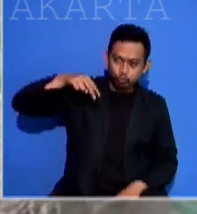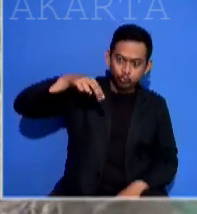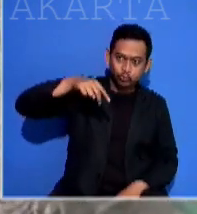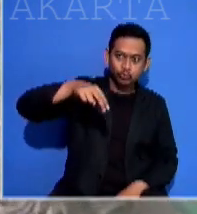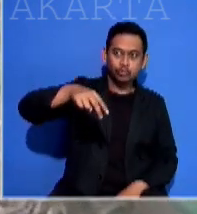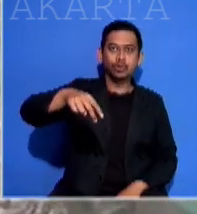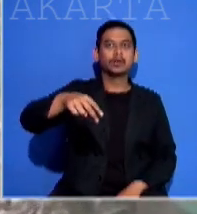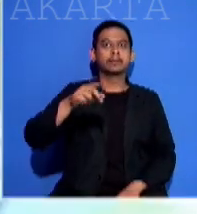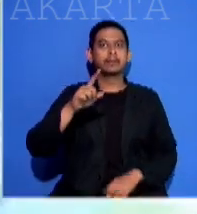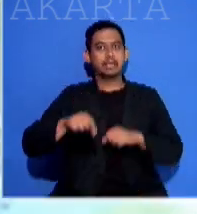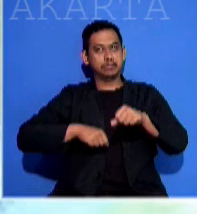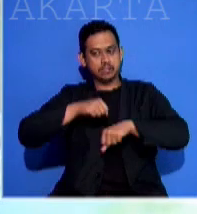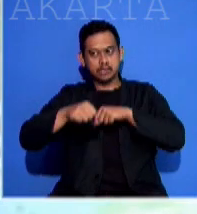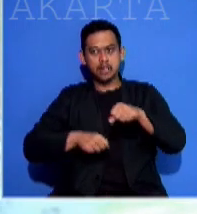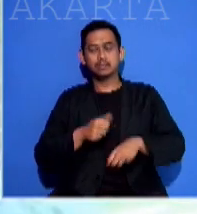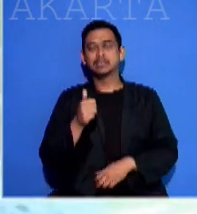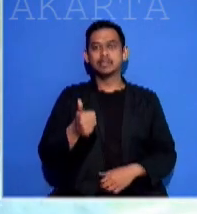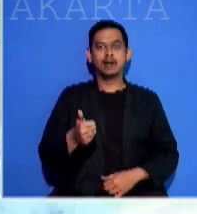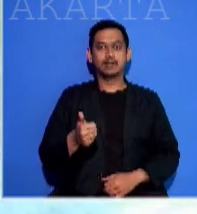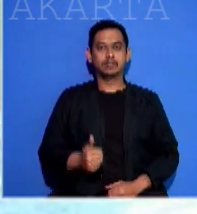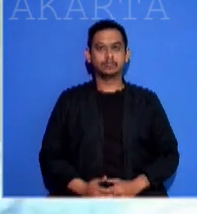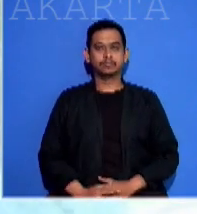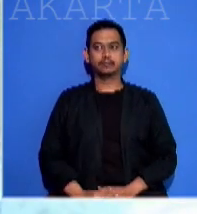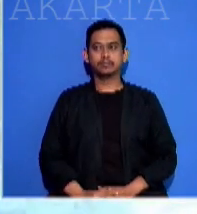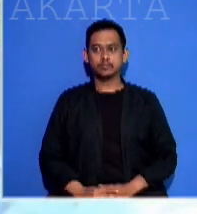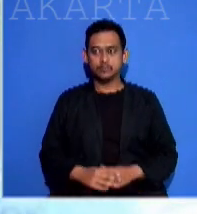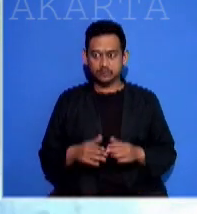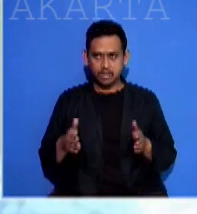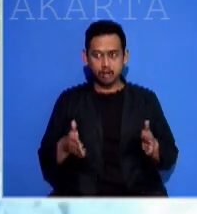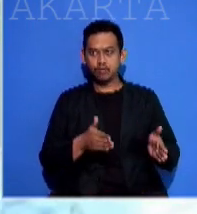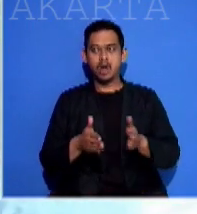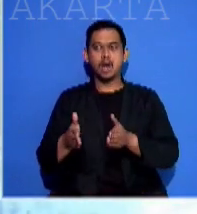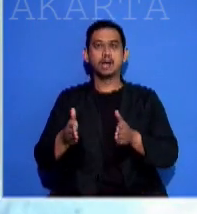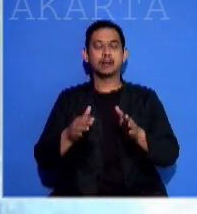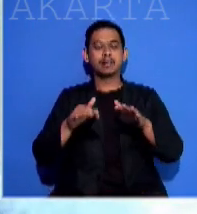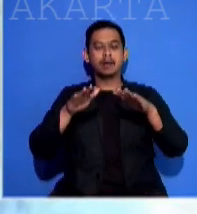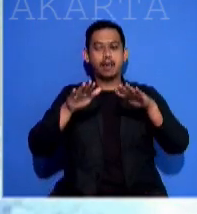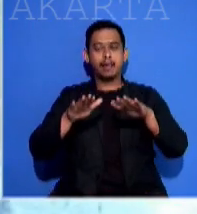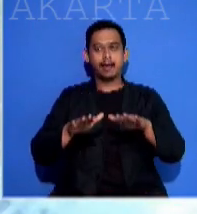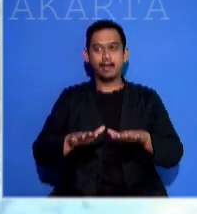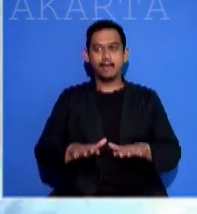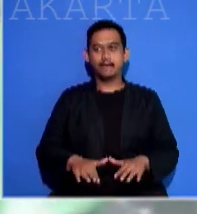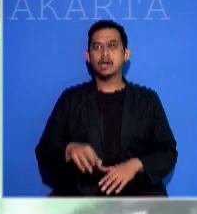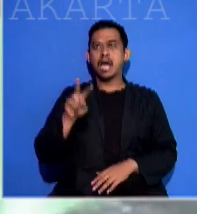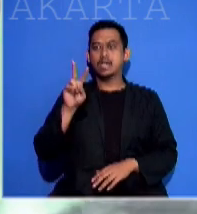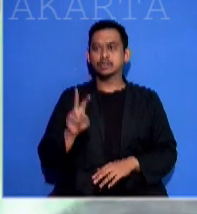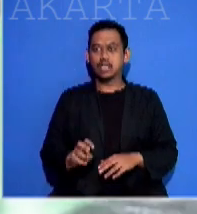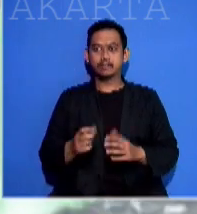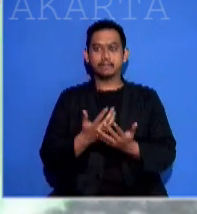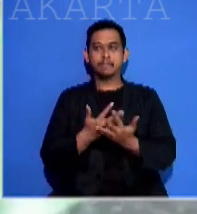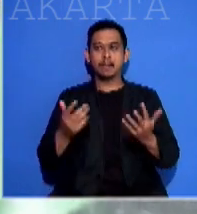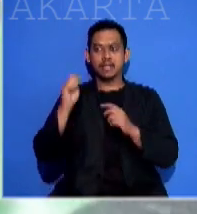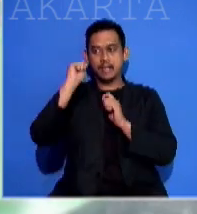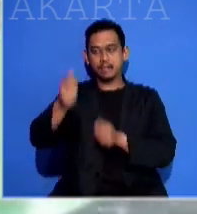dayung untuk berolahraga tenangnya aliran air sungai Jetis di bawah jembatan akar juga sering digunakan warga untuk memancing